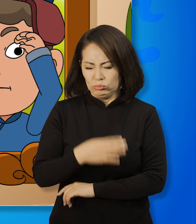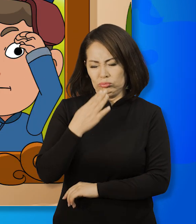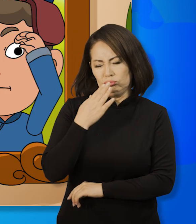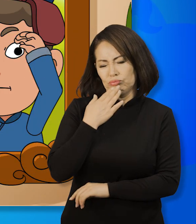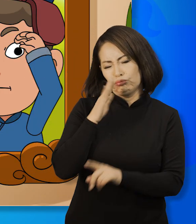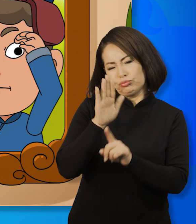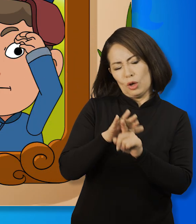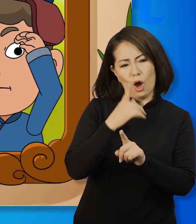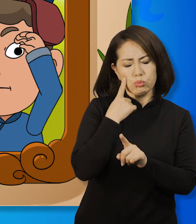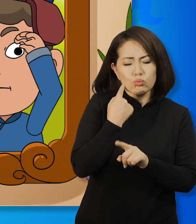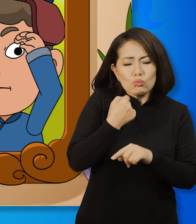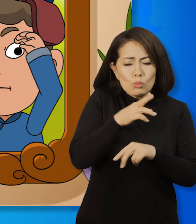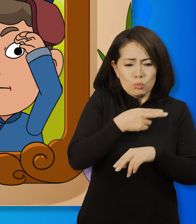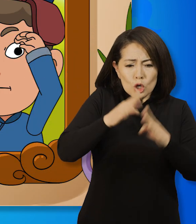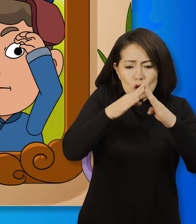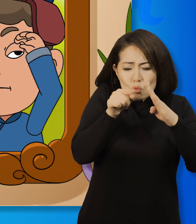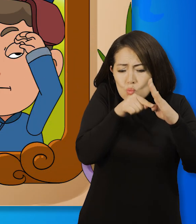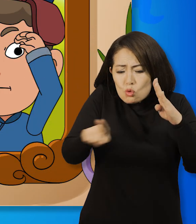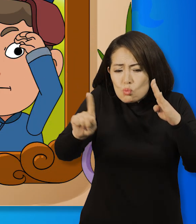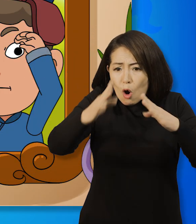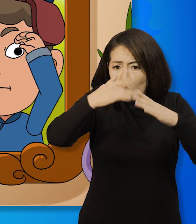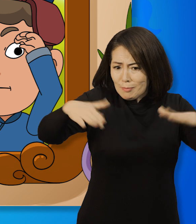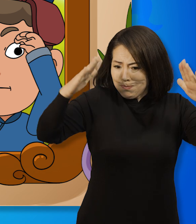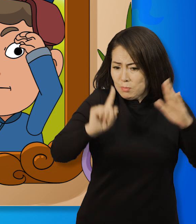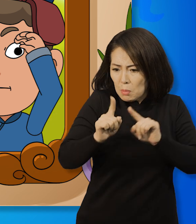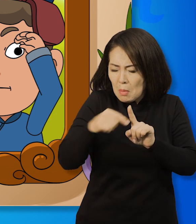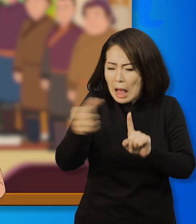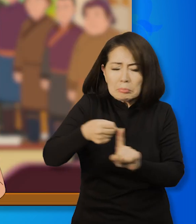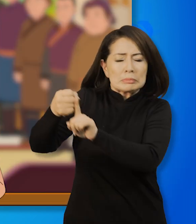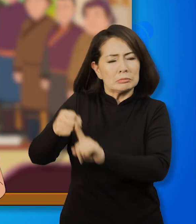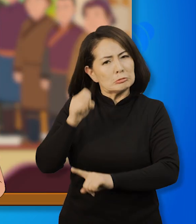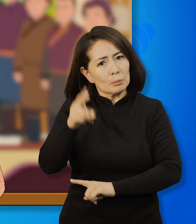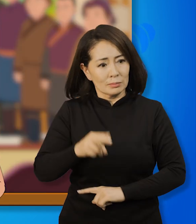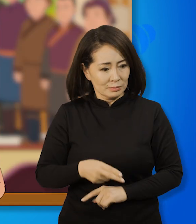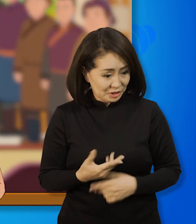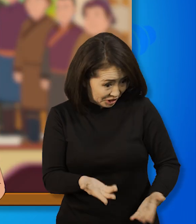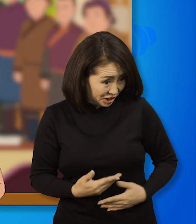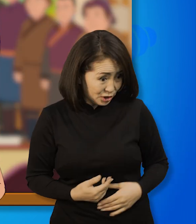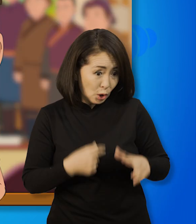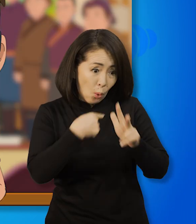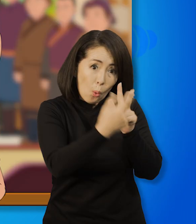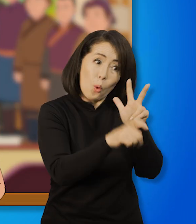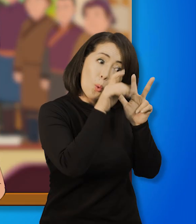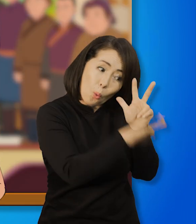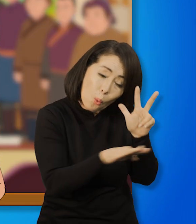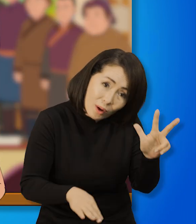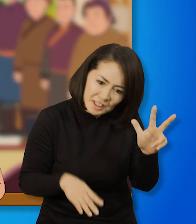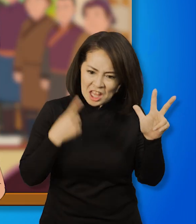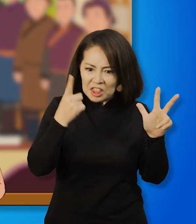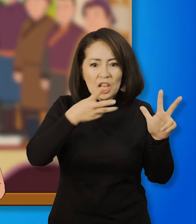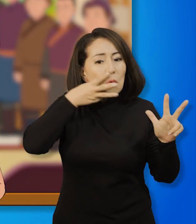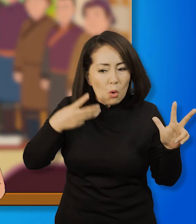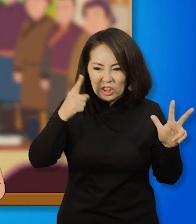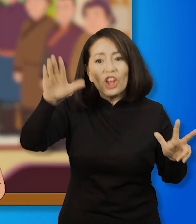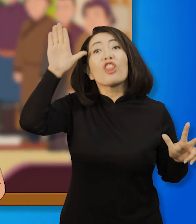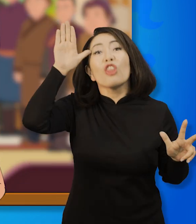Хөөхидөө. Нөгөө хатан яг ордныхоо хажуу талаас алдагдсан юм биш үү? Аргагүй штэ. 3-ын 3 хүүхэд, нэг